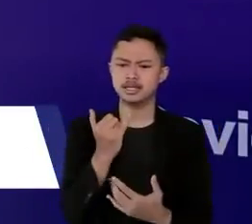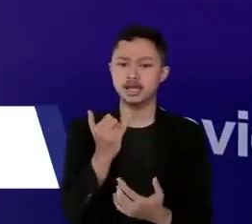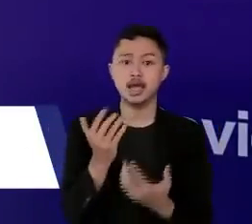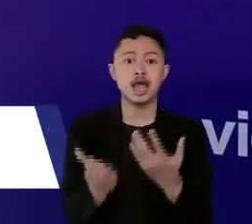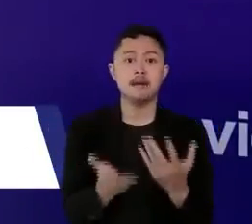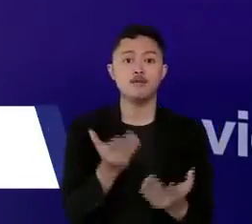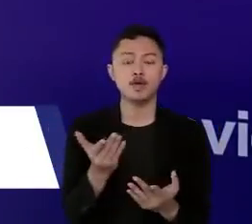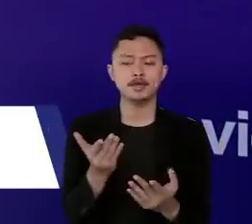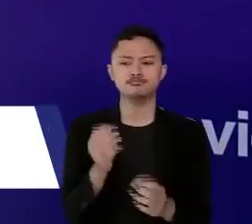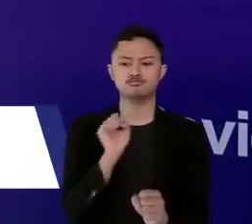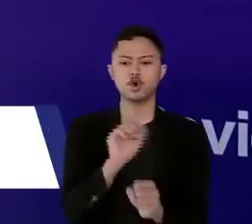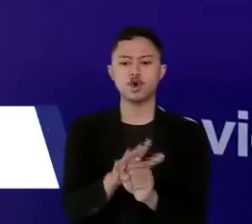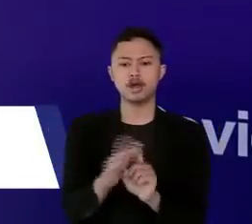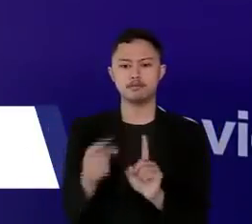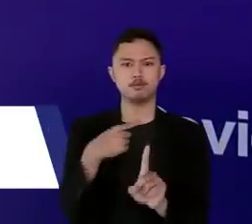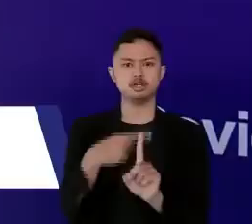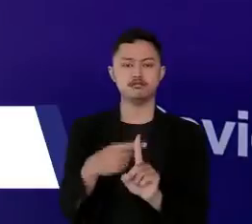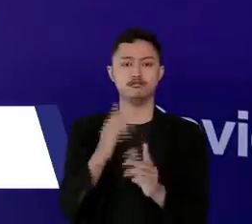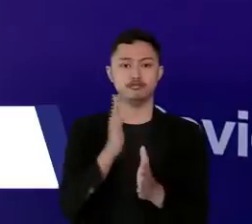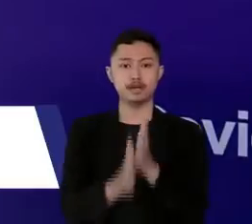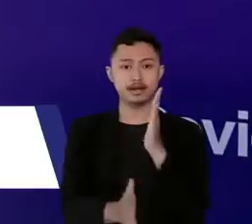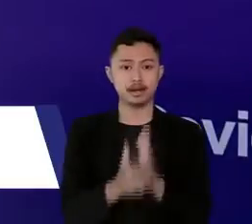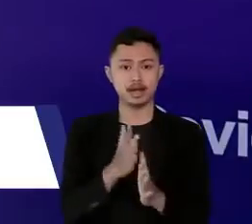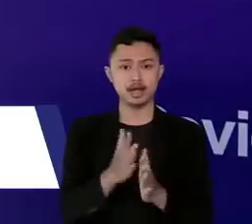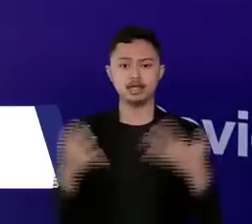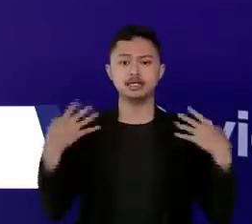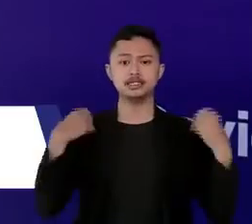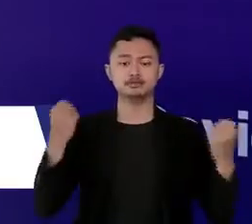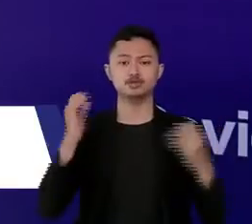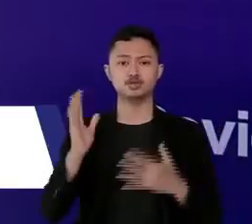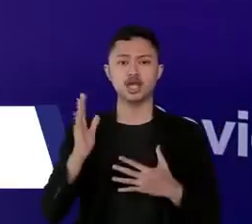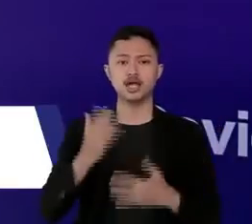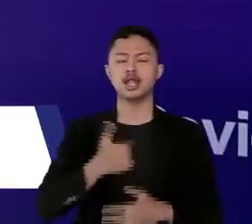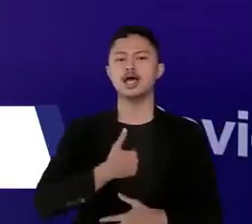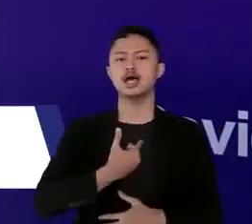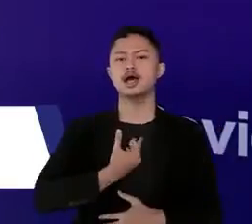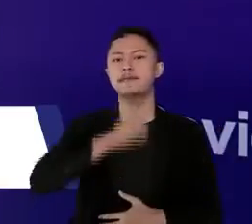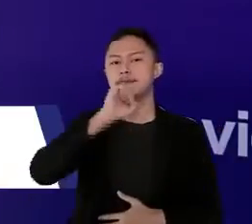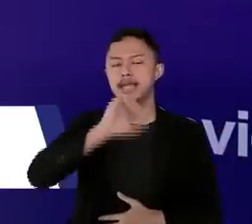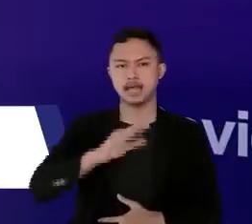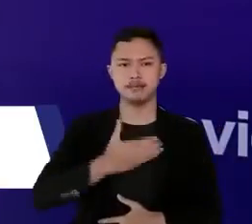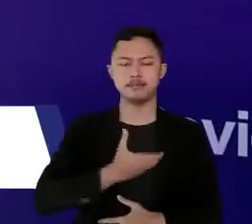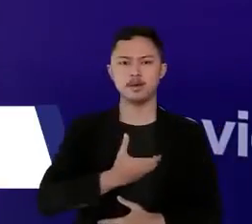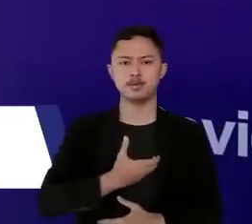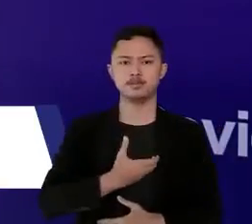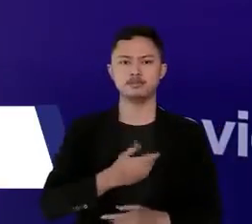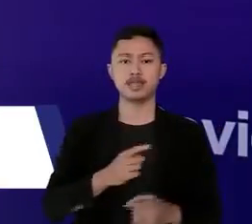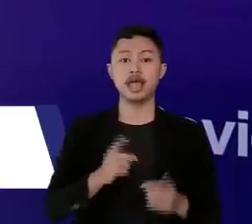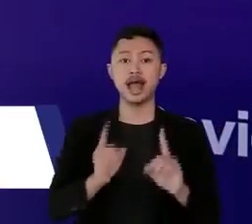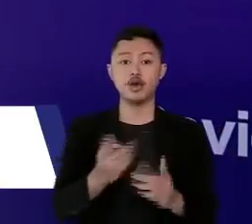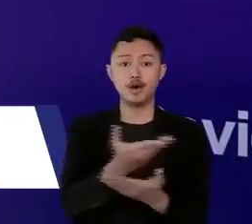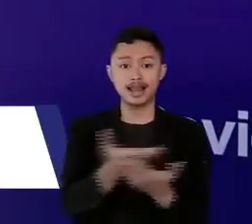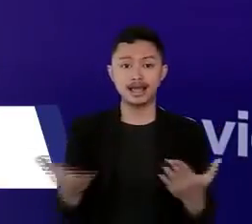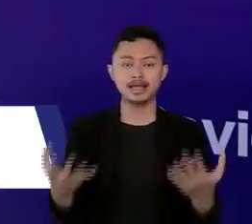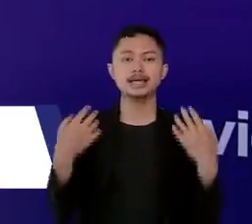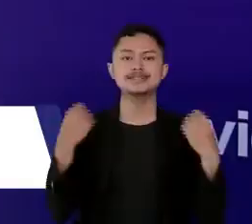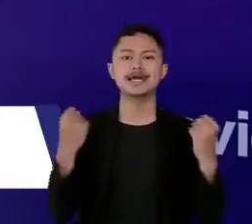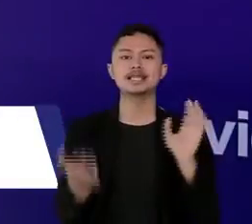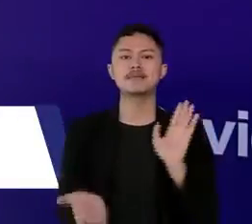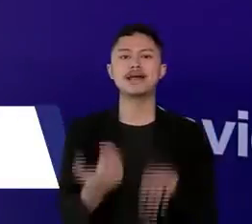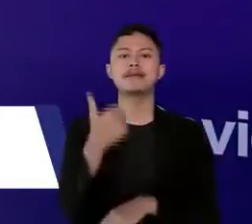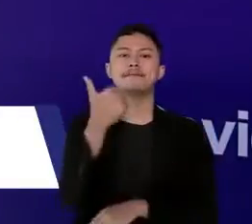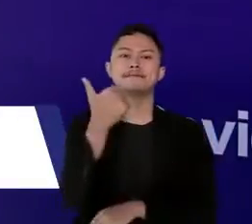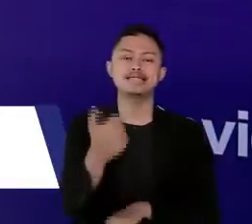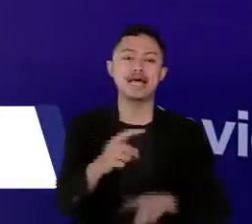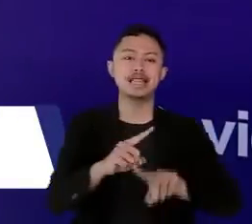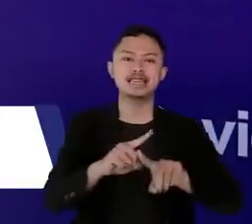ternah terinfeksi dan kemudian sembuh ya Saya ingin menyampaikan bahwa kondisi bisa kembali normal tapi